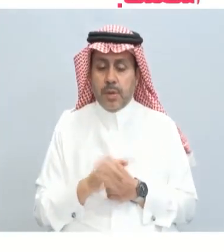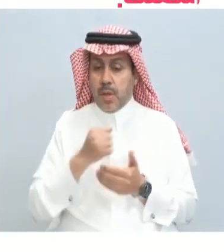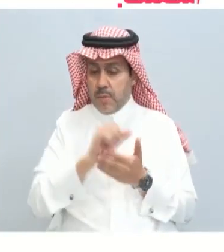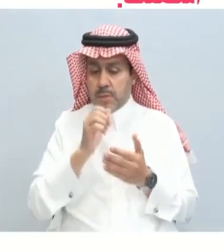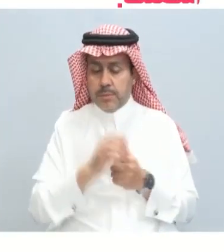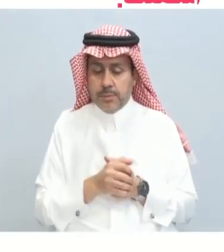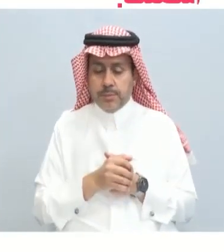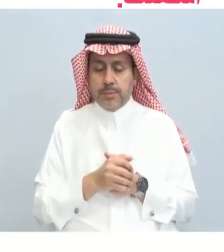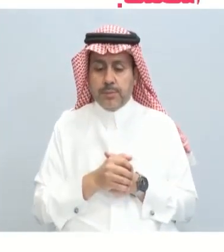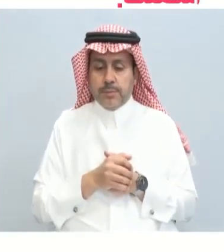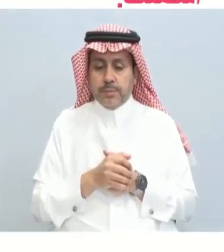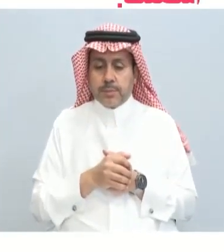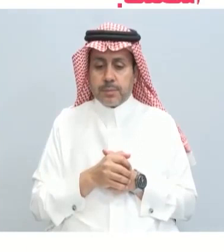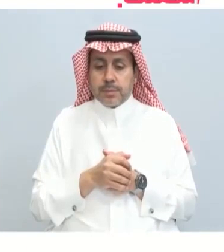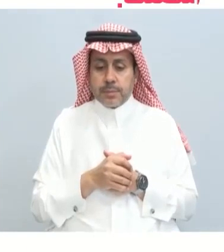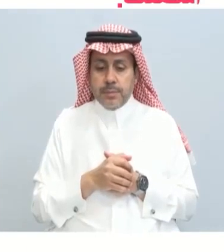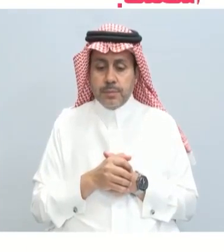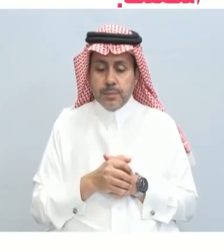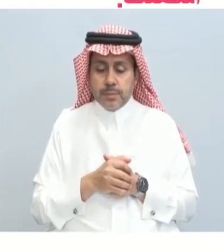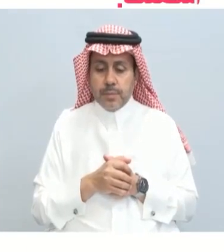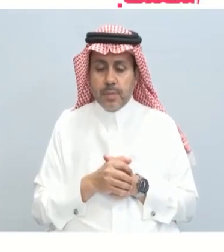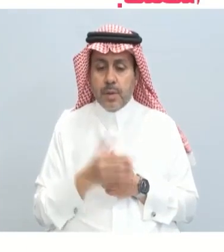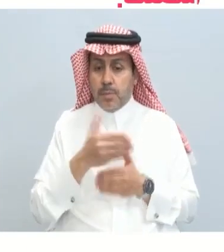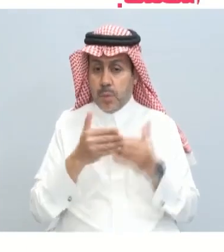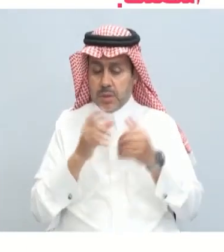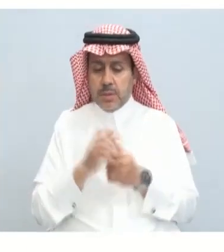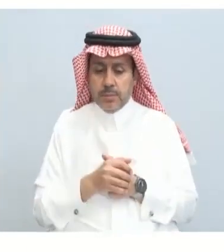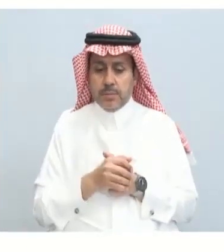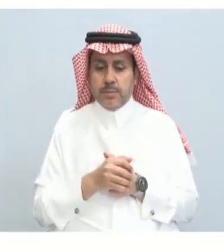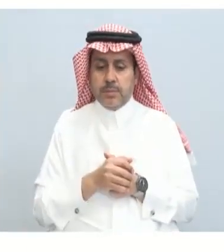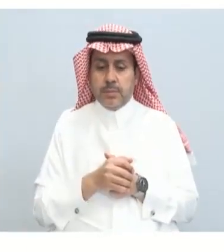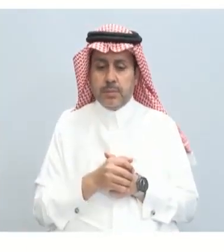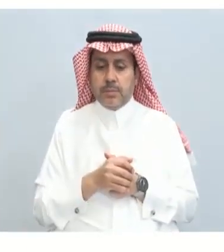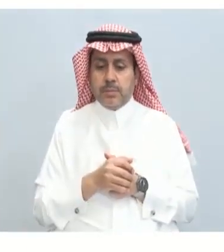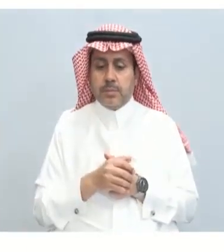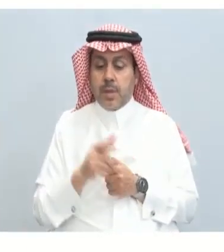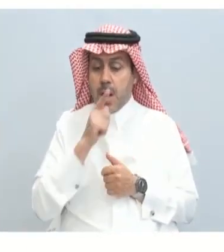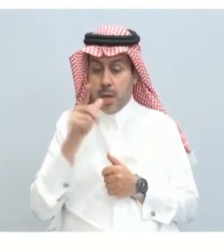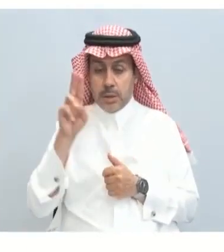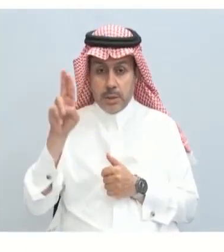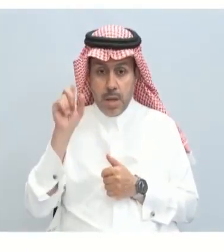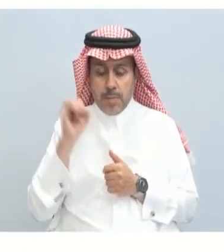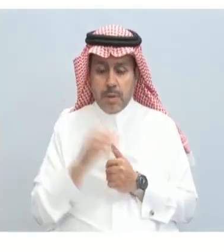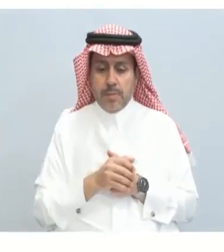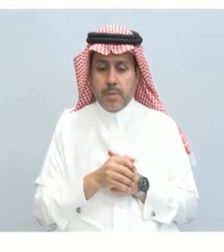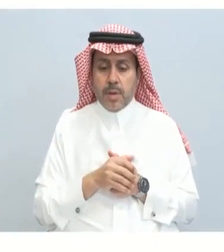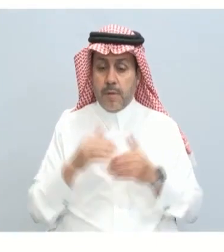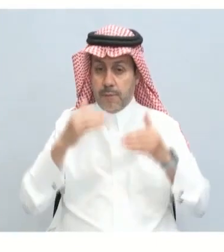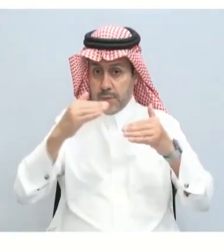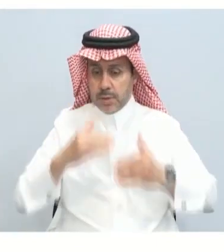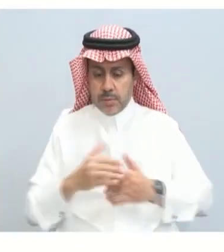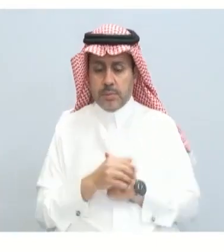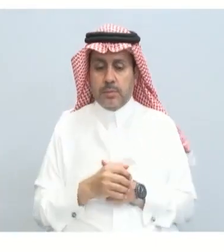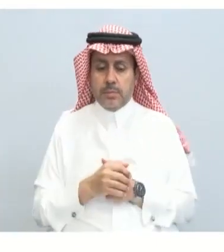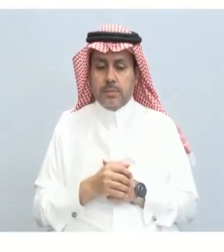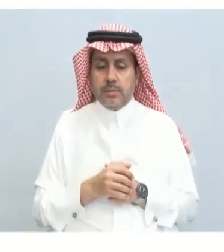مشبه به واكلنا عنه بشيء من لوازمه عندما قال بني قال اتهامي في قصيدته المشهوره في